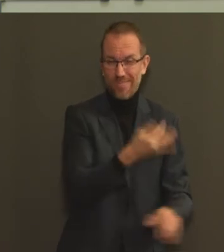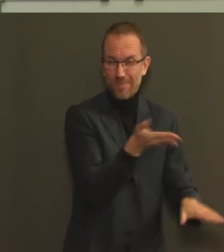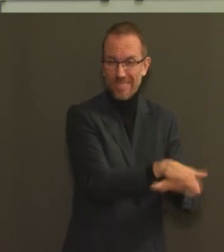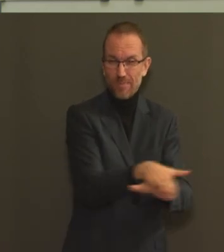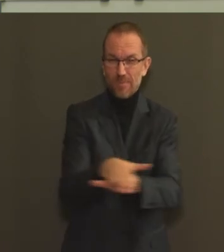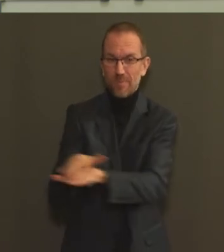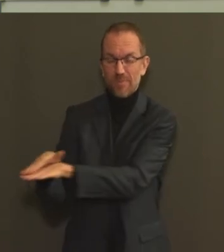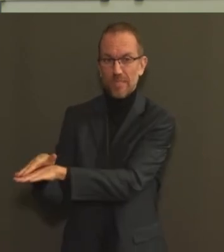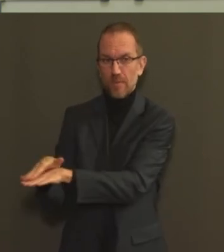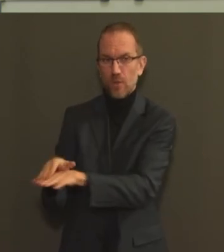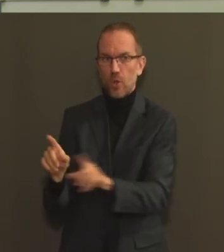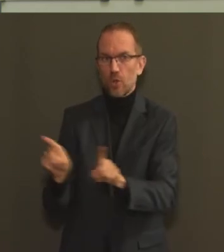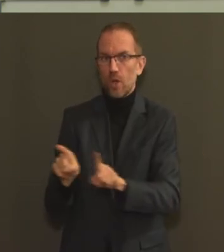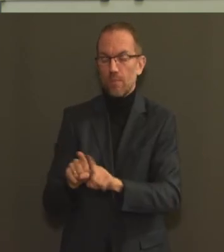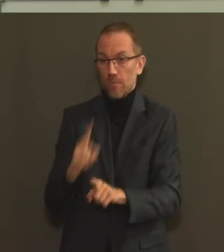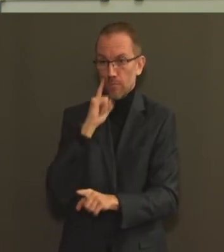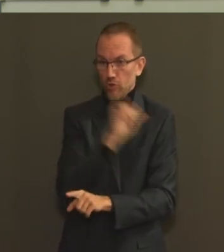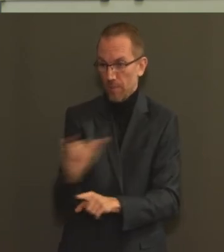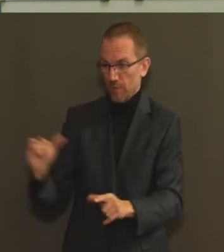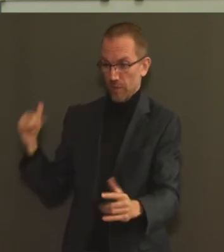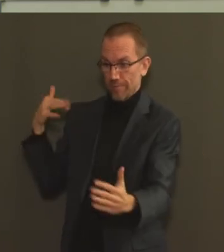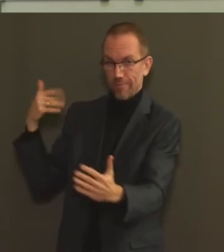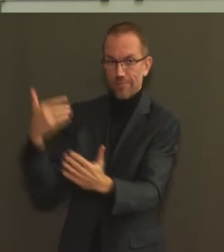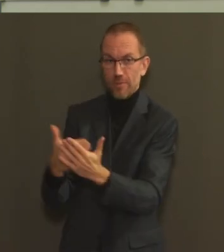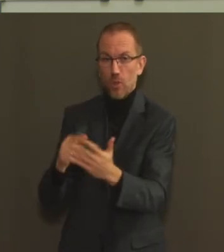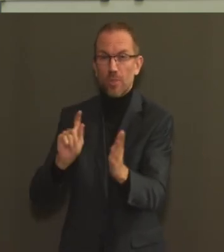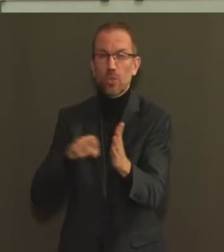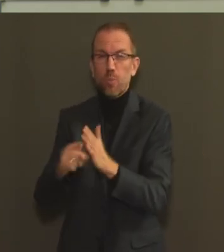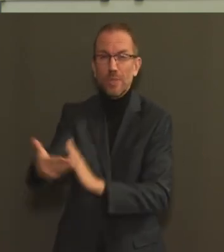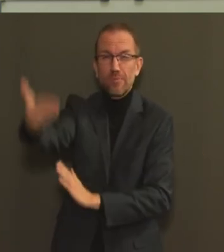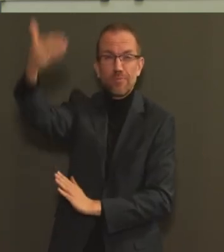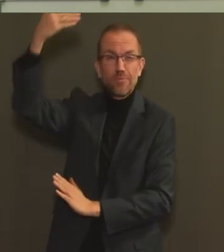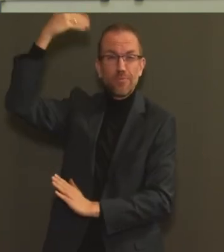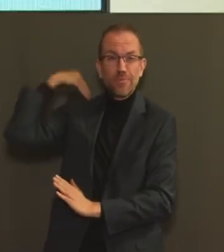période de la grippe espagnole et de la fin de la guerre, soit 1918.